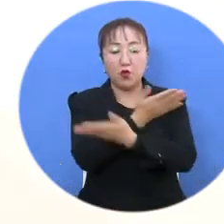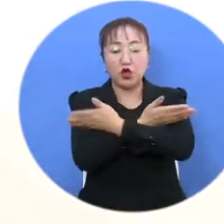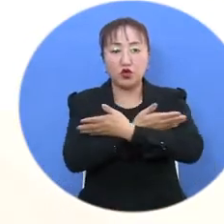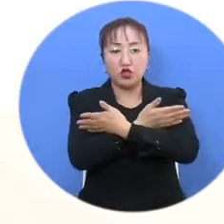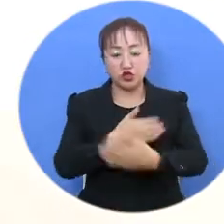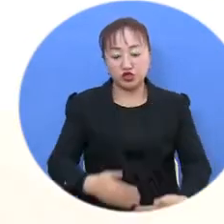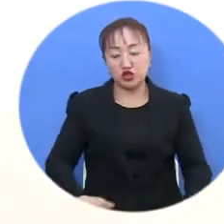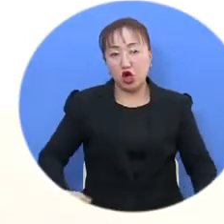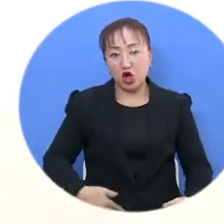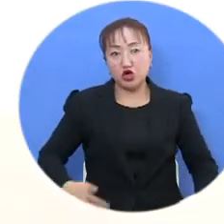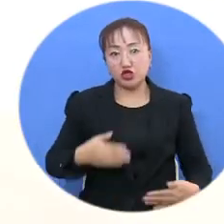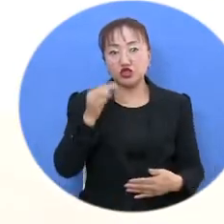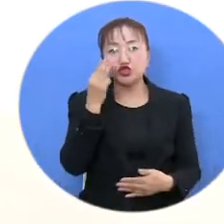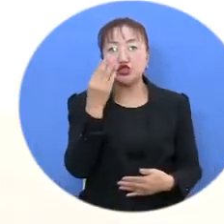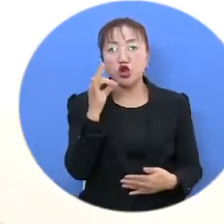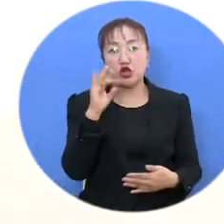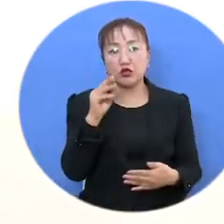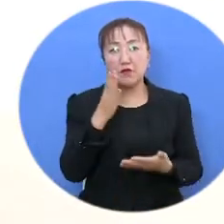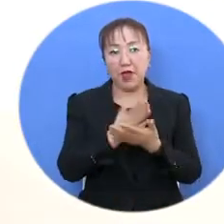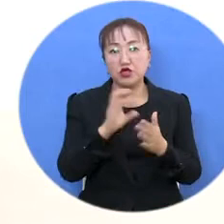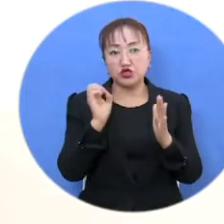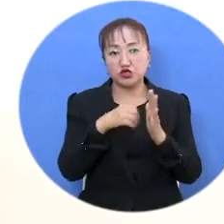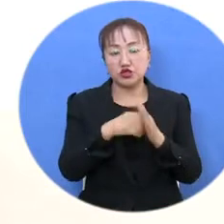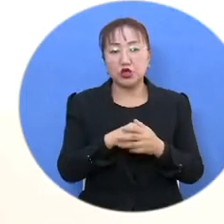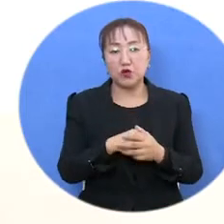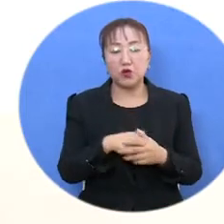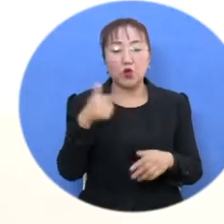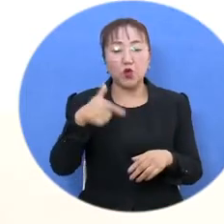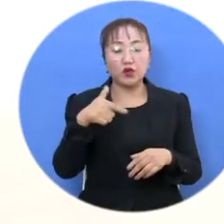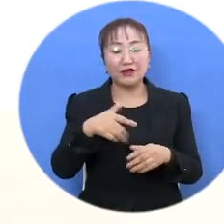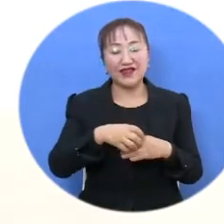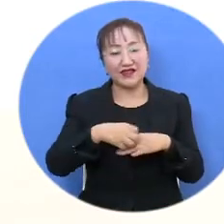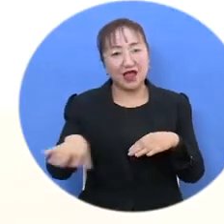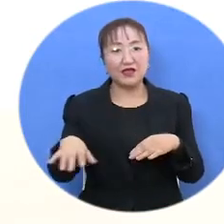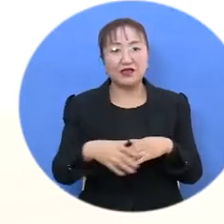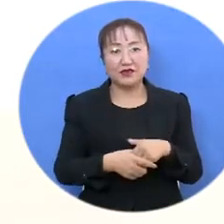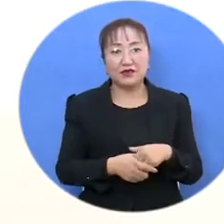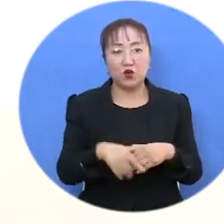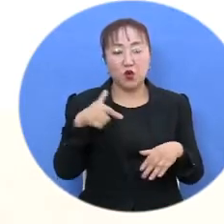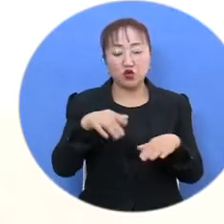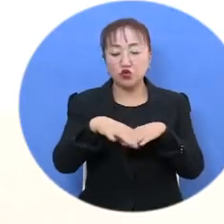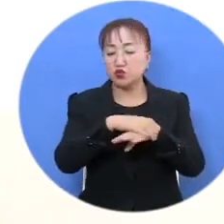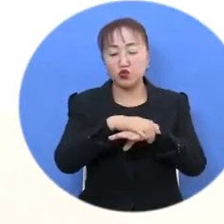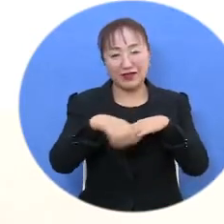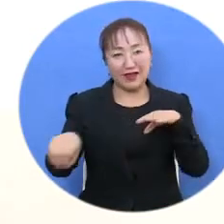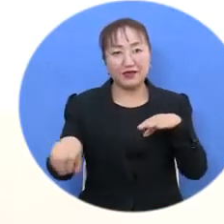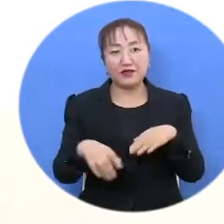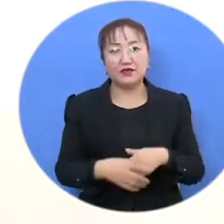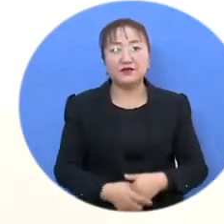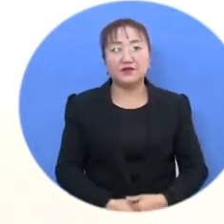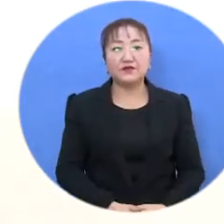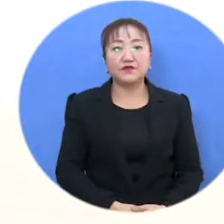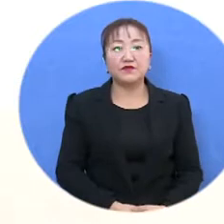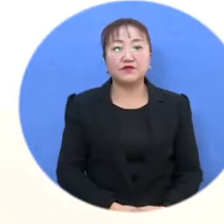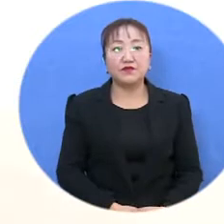Мөн өмсөж байгаа гутлаа тайлж хэмжилтийг авна. Тэгвэл хэмжилт маань зөв гарахна. За